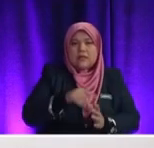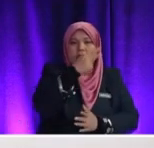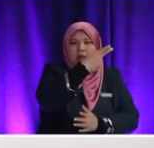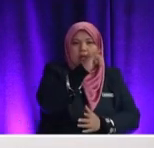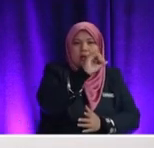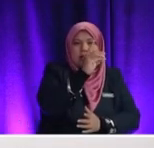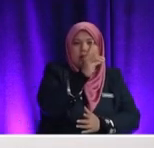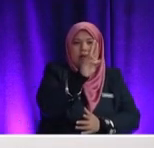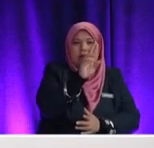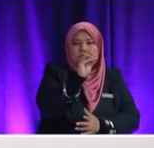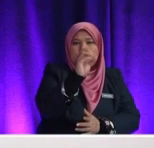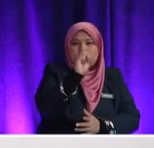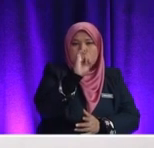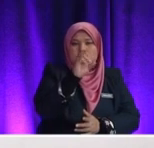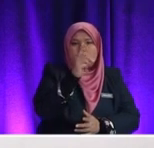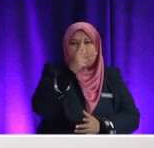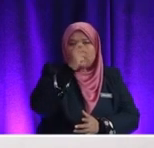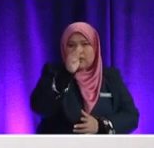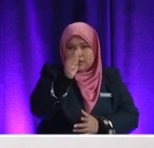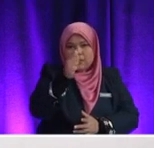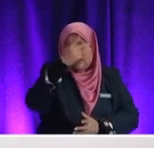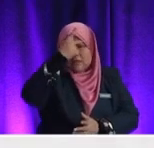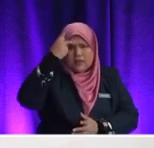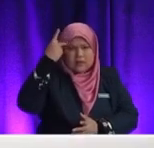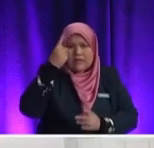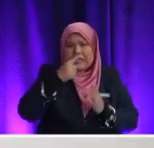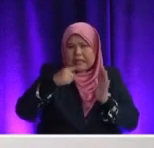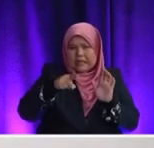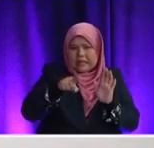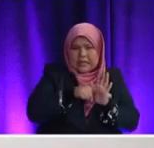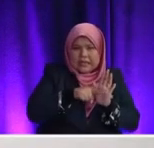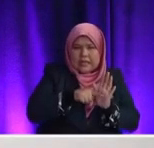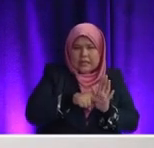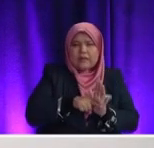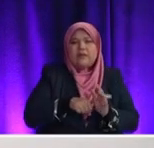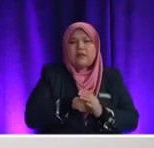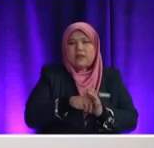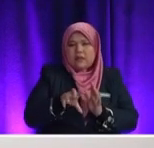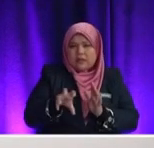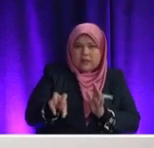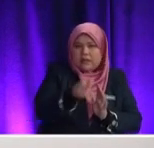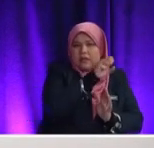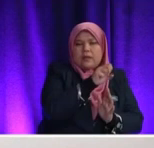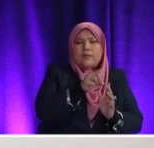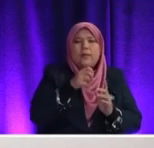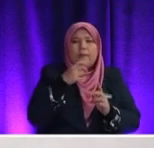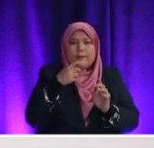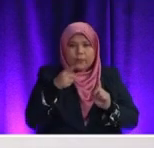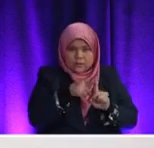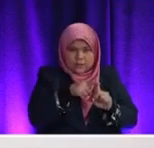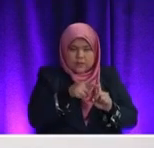hidroksida Oke oksida tua bekasnya Kediri gua petani itu tetapi ke Terminal positif